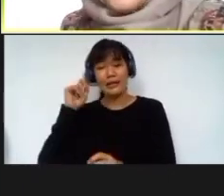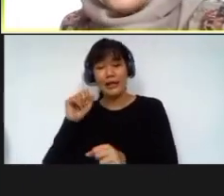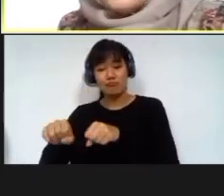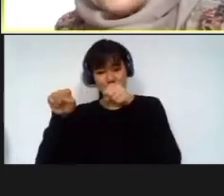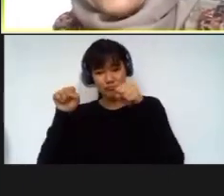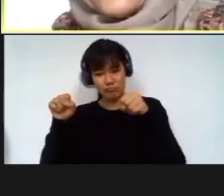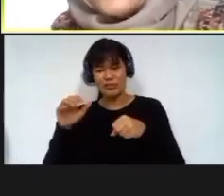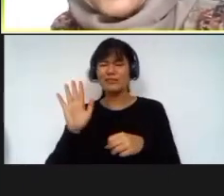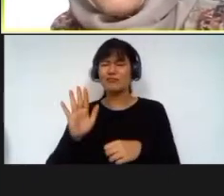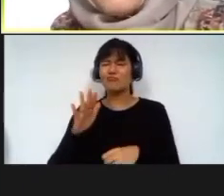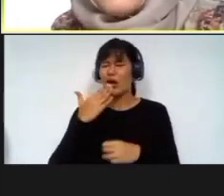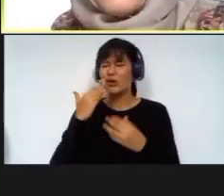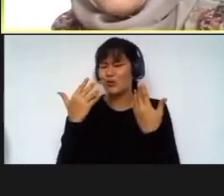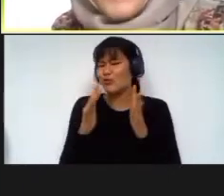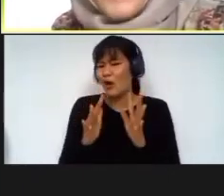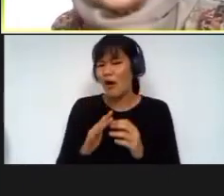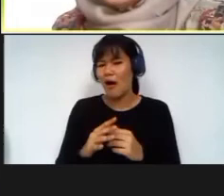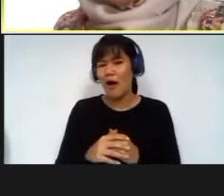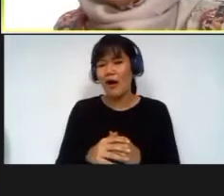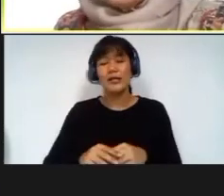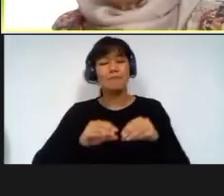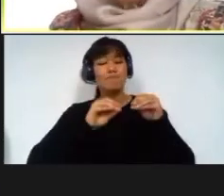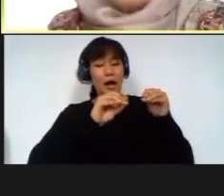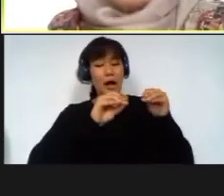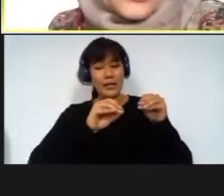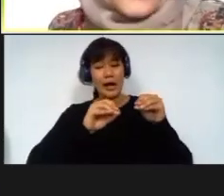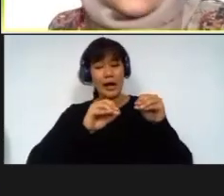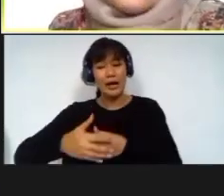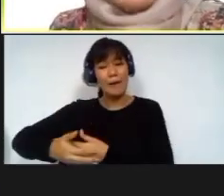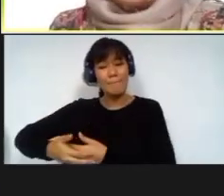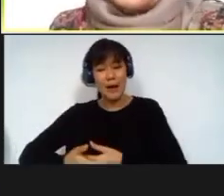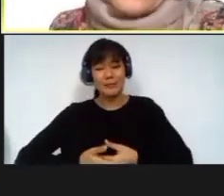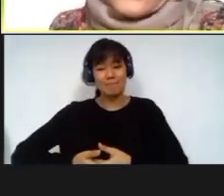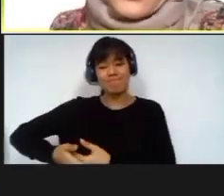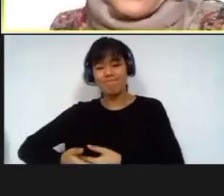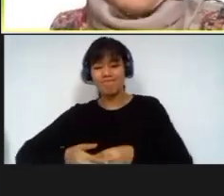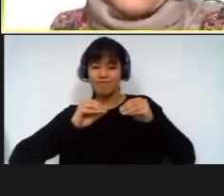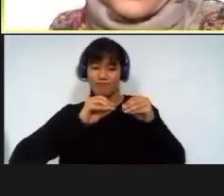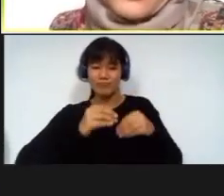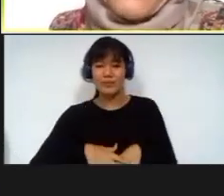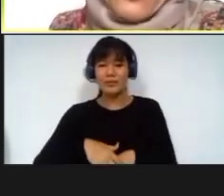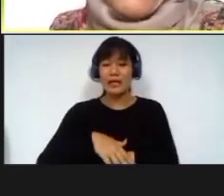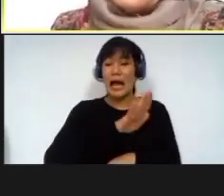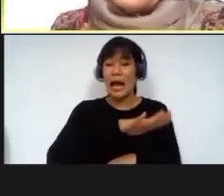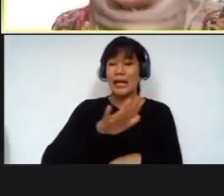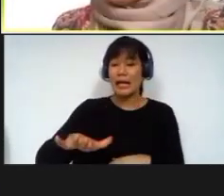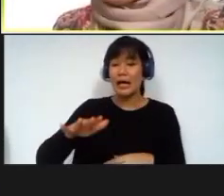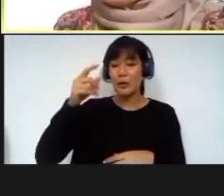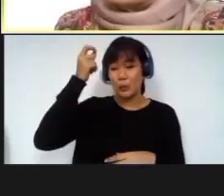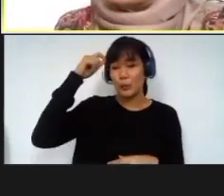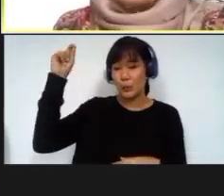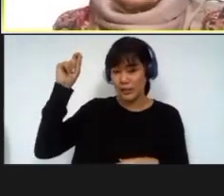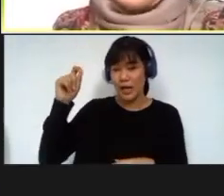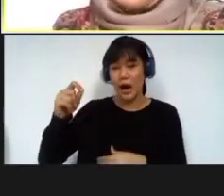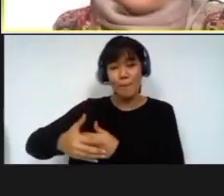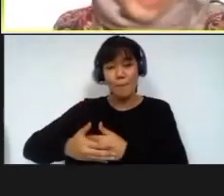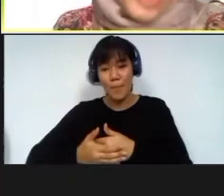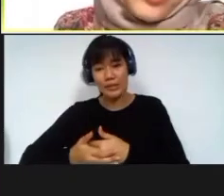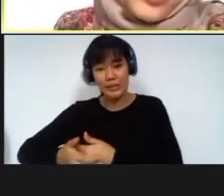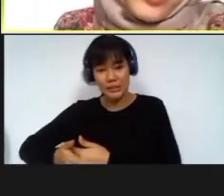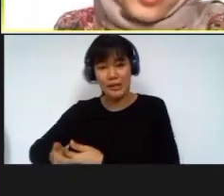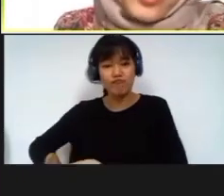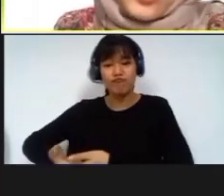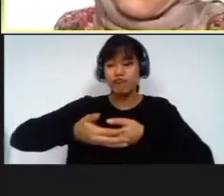biasa sambil mengajar sambil membawa bayi saya. Mahasiswa saya bawa bayinya di dalam kelas, tidur di